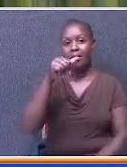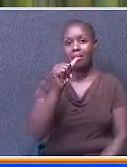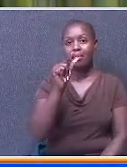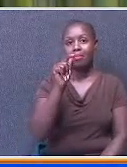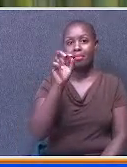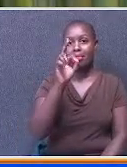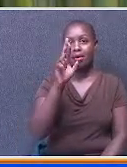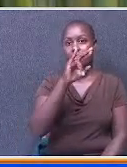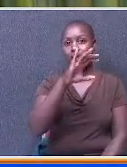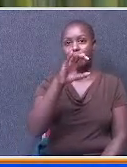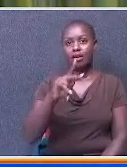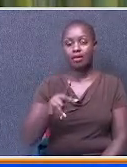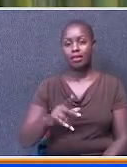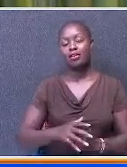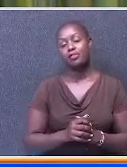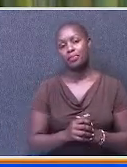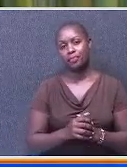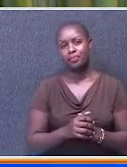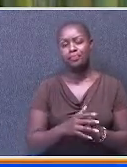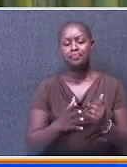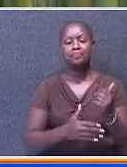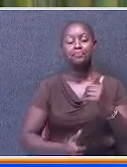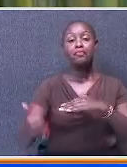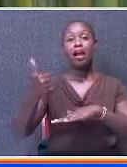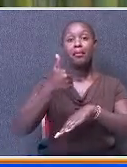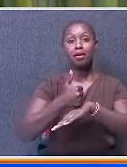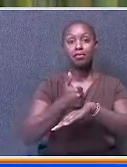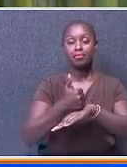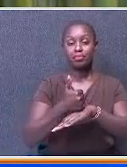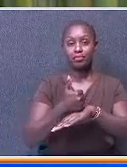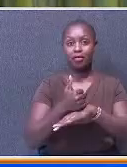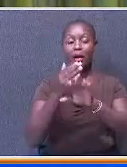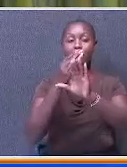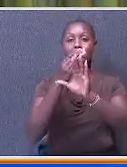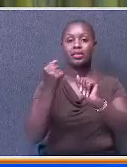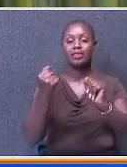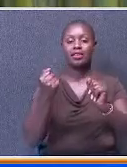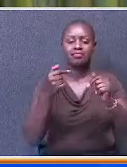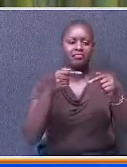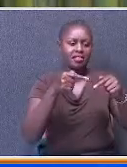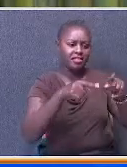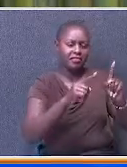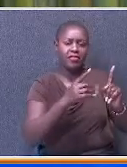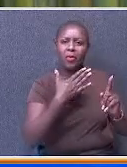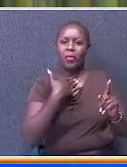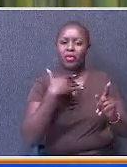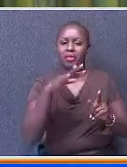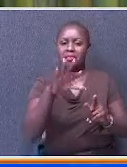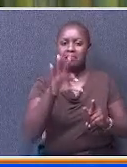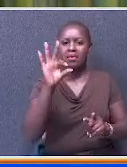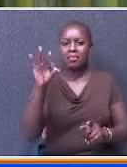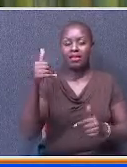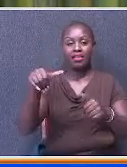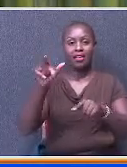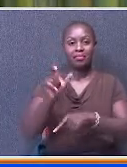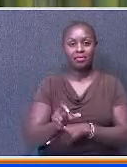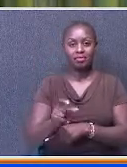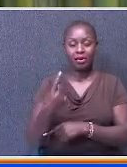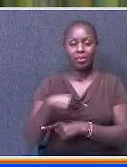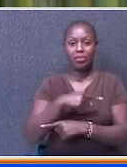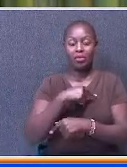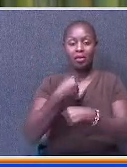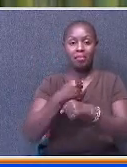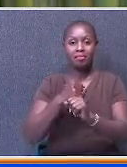This appointment the president has the prerogative to appoint whoever he wants, but we are making this brief statement